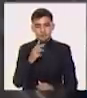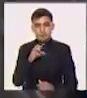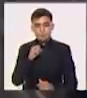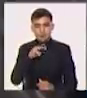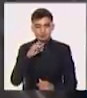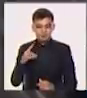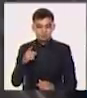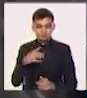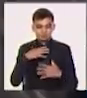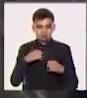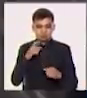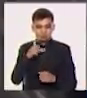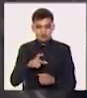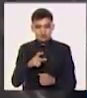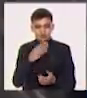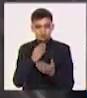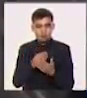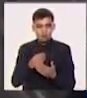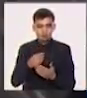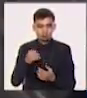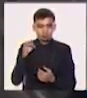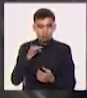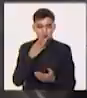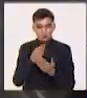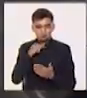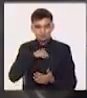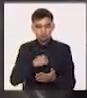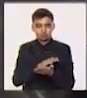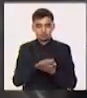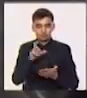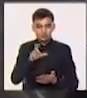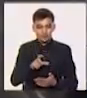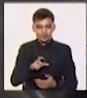өте өзінің табиғаты өте таза.